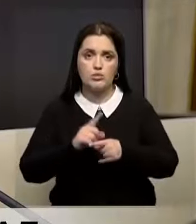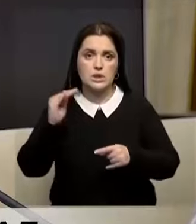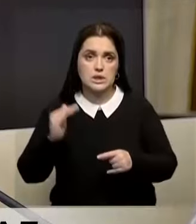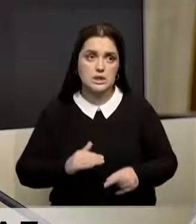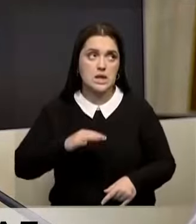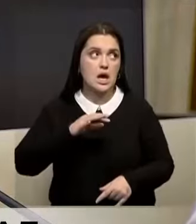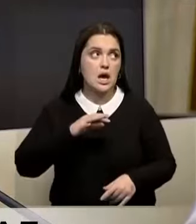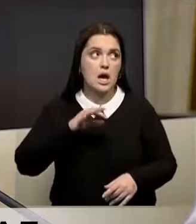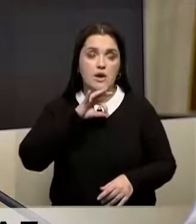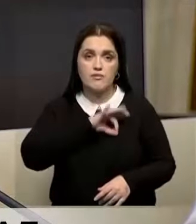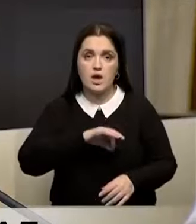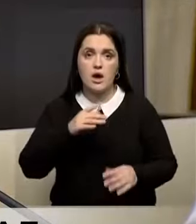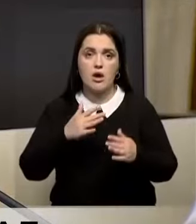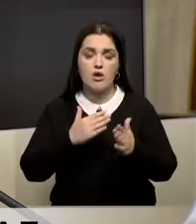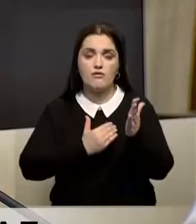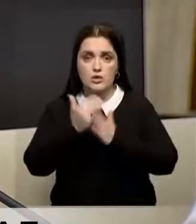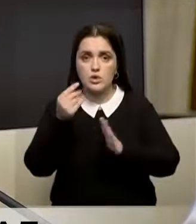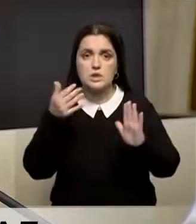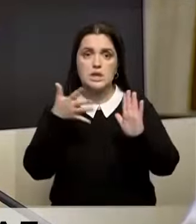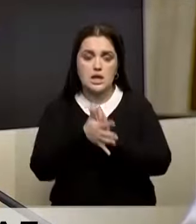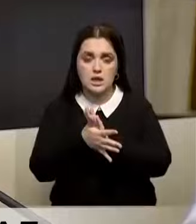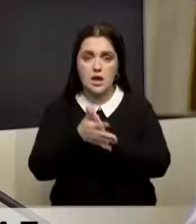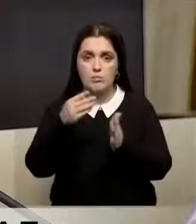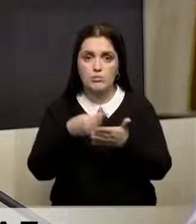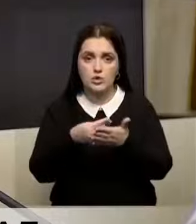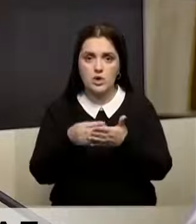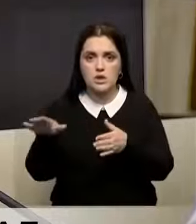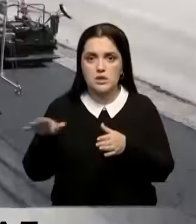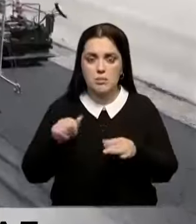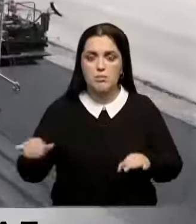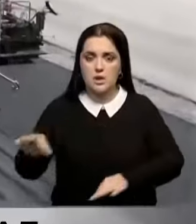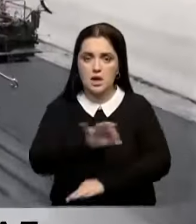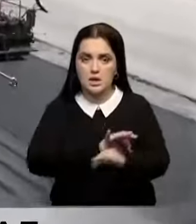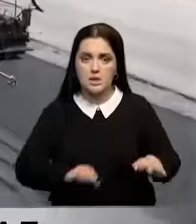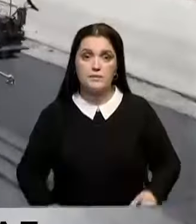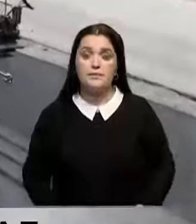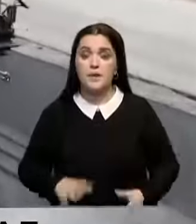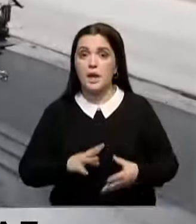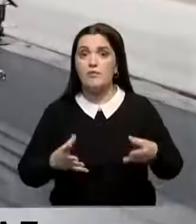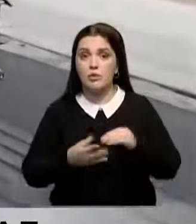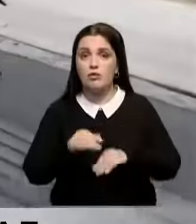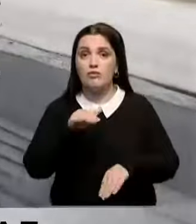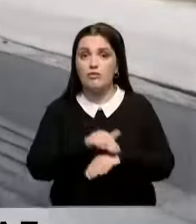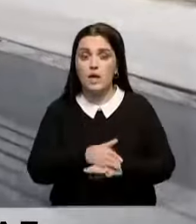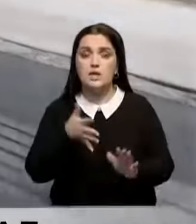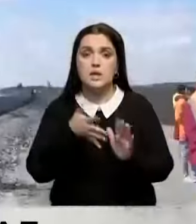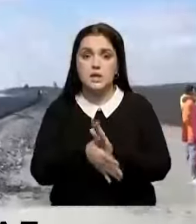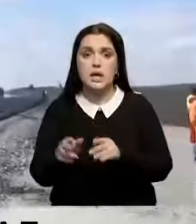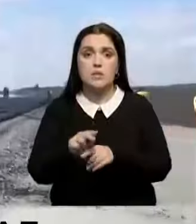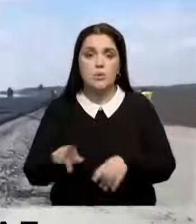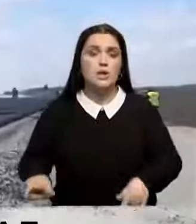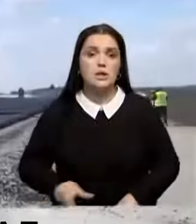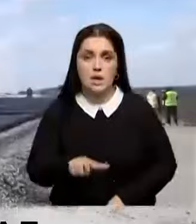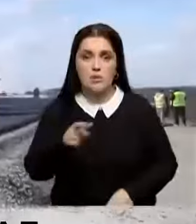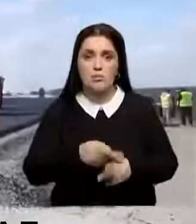при высоких затратах бюджета при реализации займовых проектов. В итоге фактические затраты, к примеру, только на ремонт дорог с